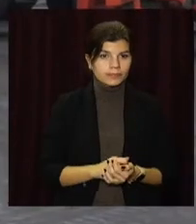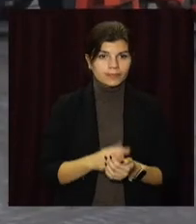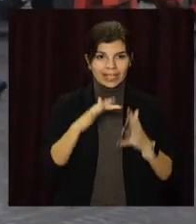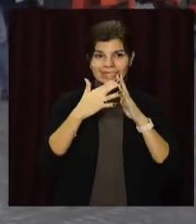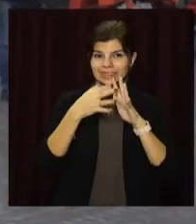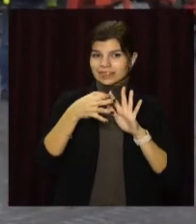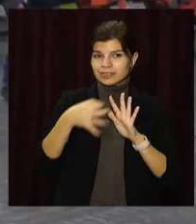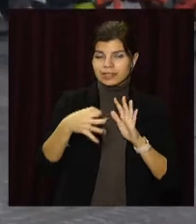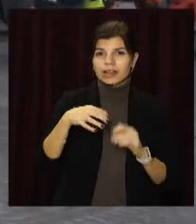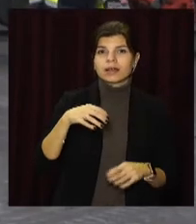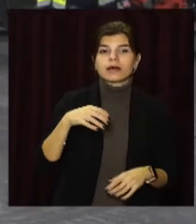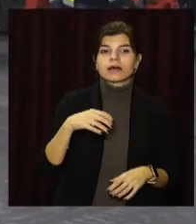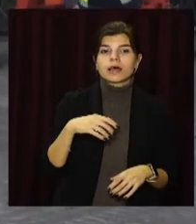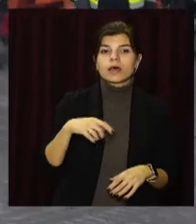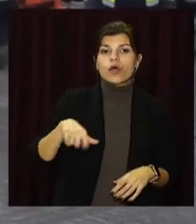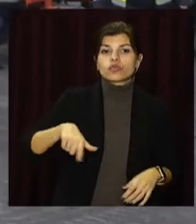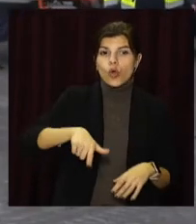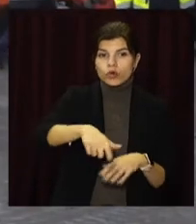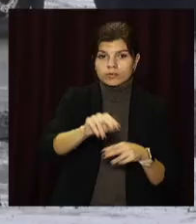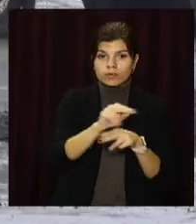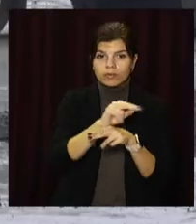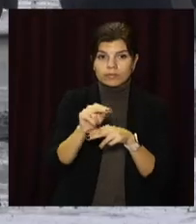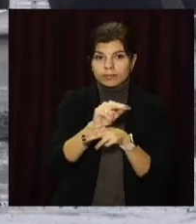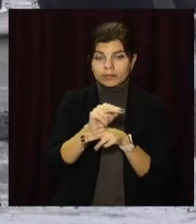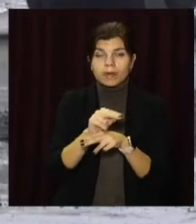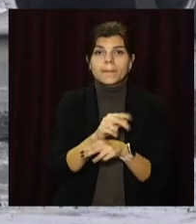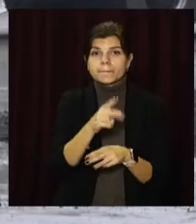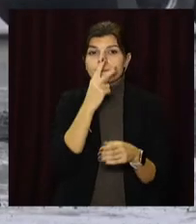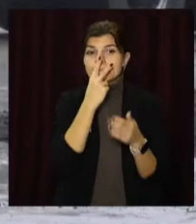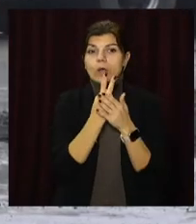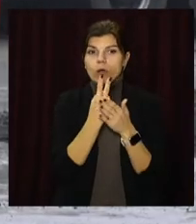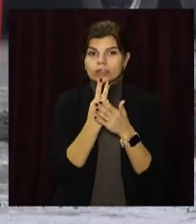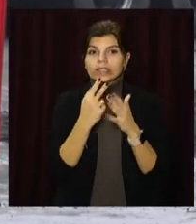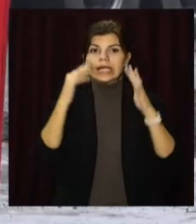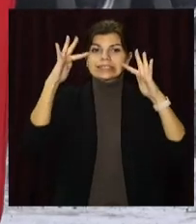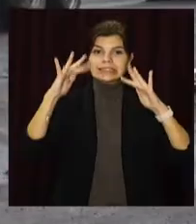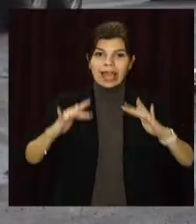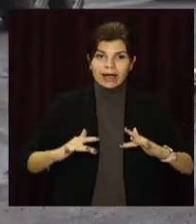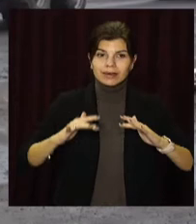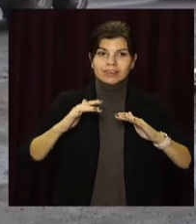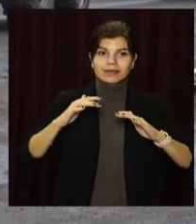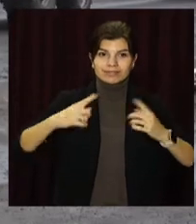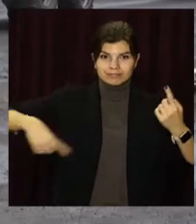Селище меліоративне, дорожньо-ремонтний пункт автодору. Показовий танок снігоприбиральної техніки.